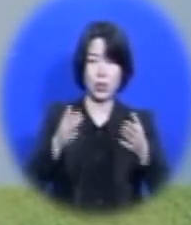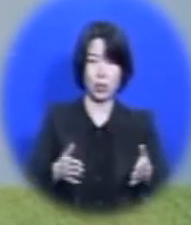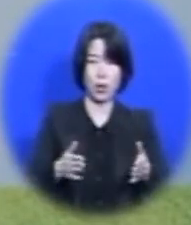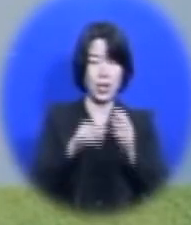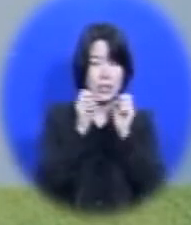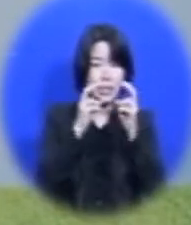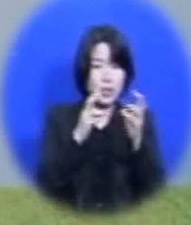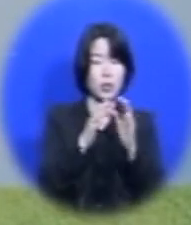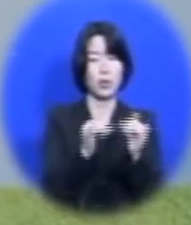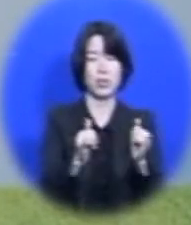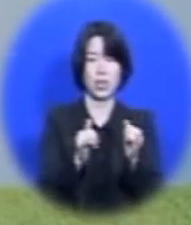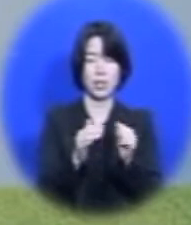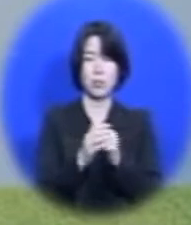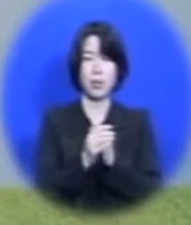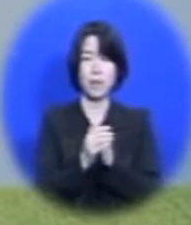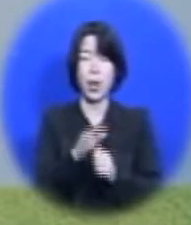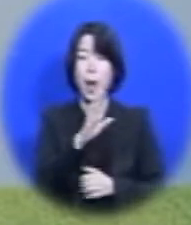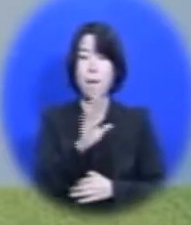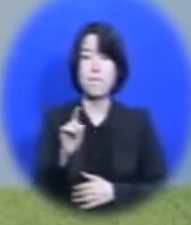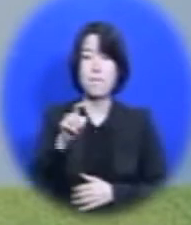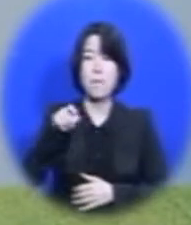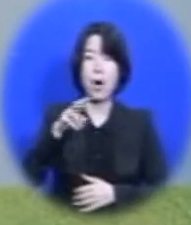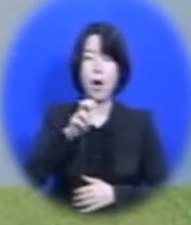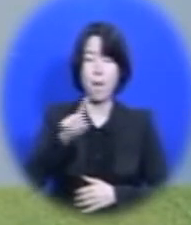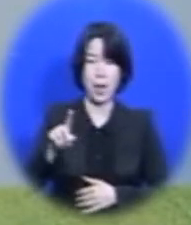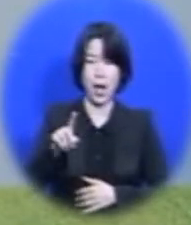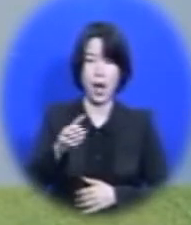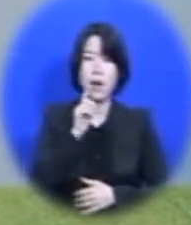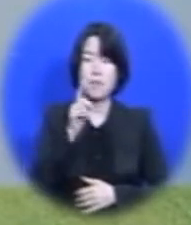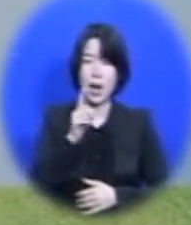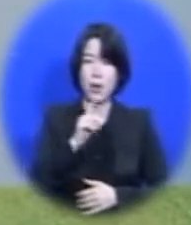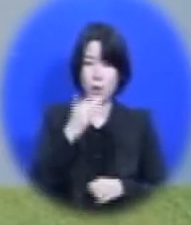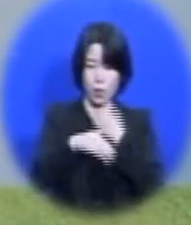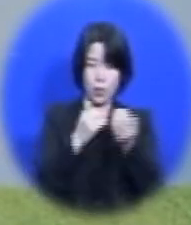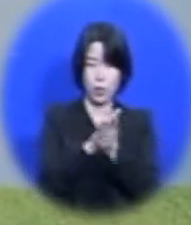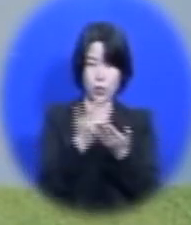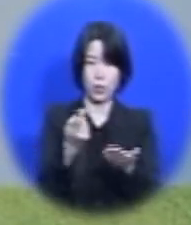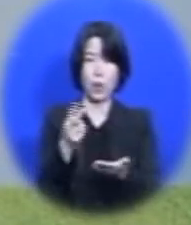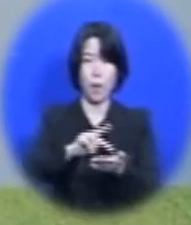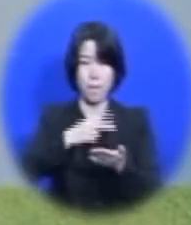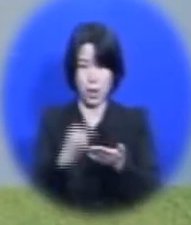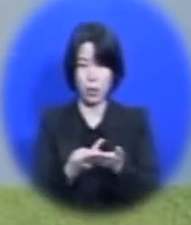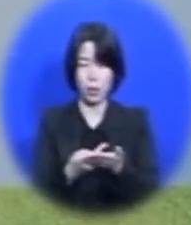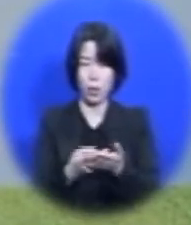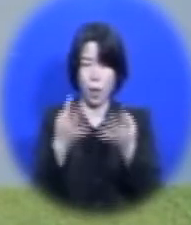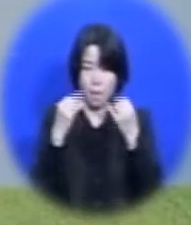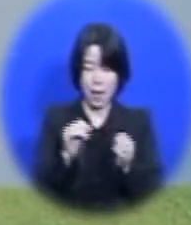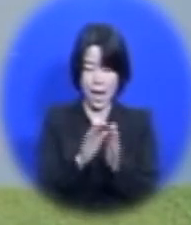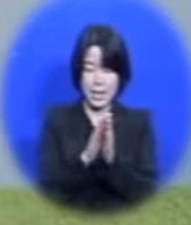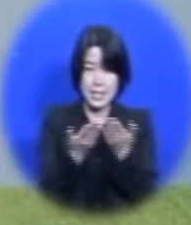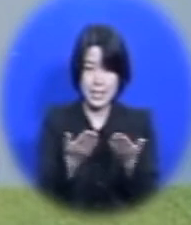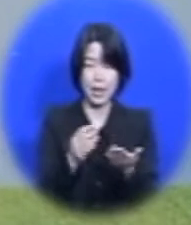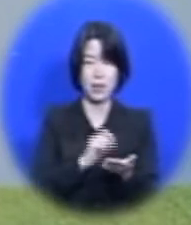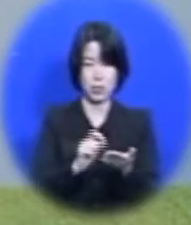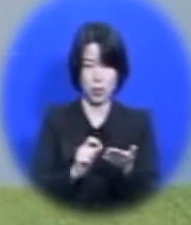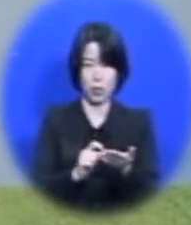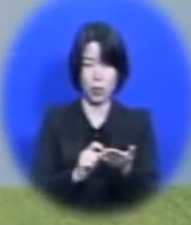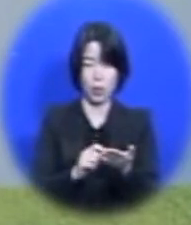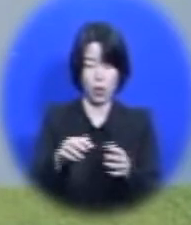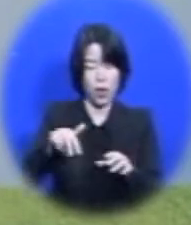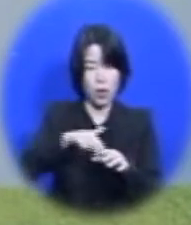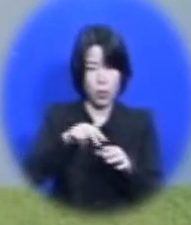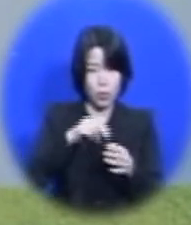선교사는 버마어로 성경을 완역했습니다. 그리고 수많은 소책자들을 썼고 교리문답서와